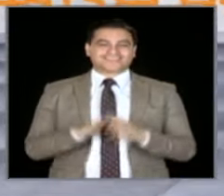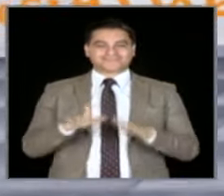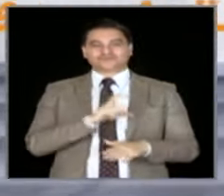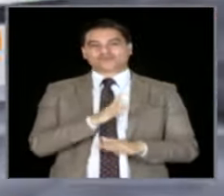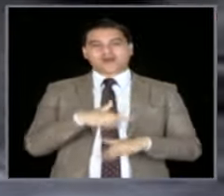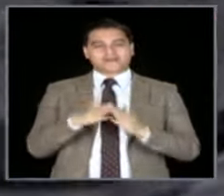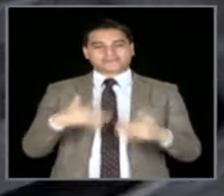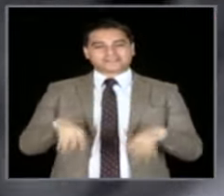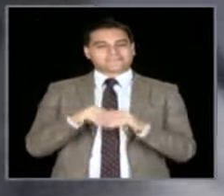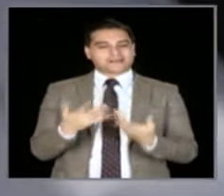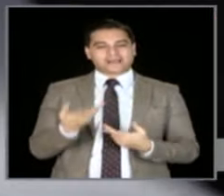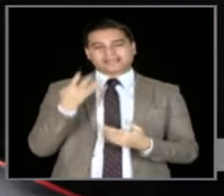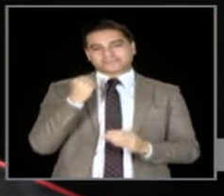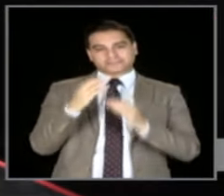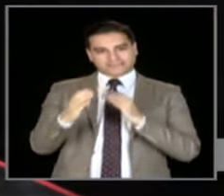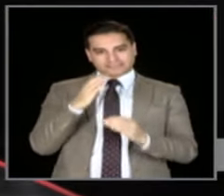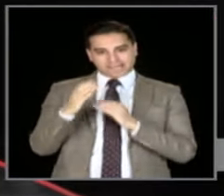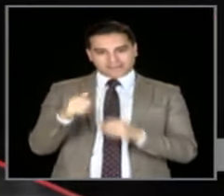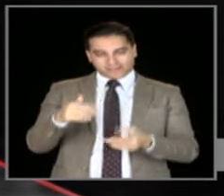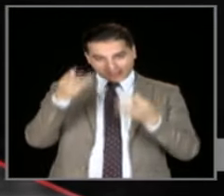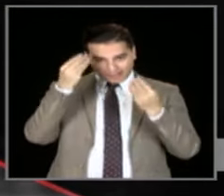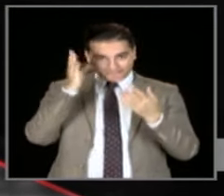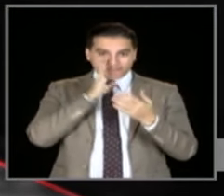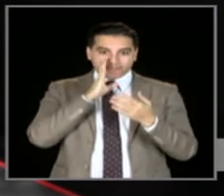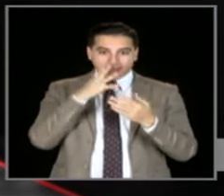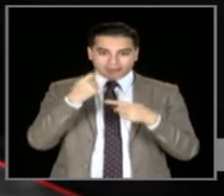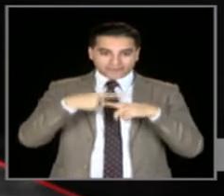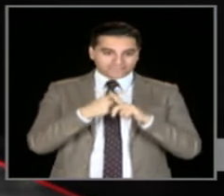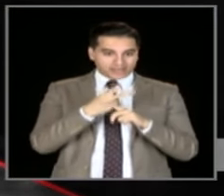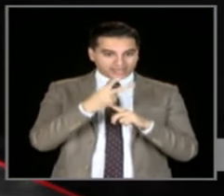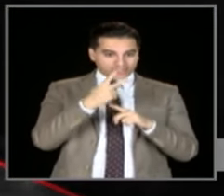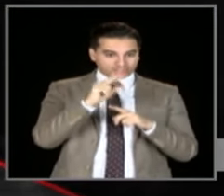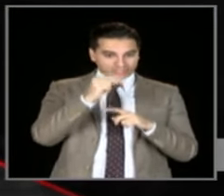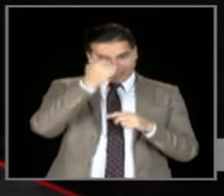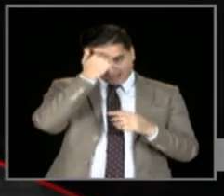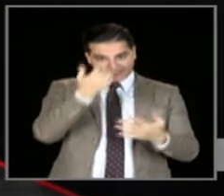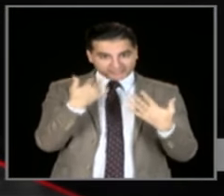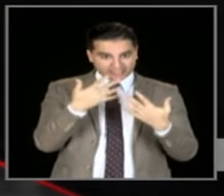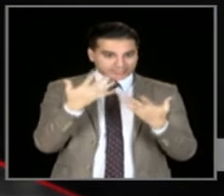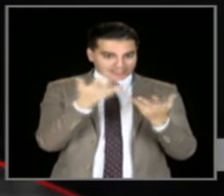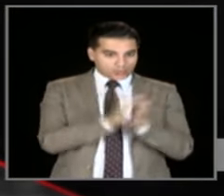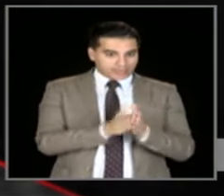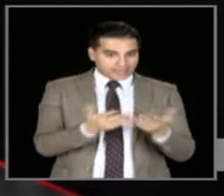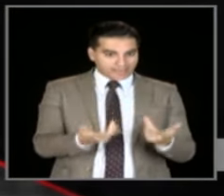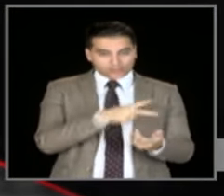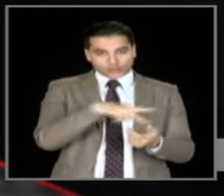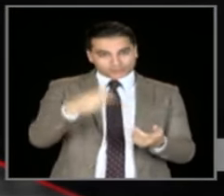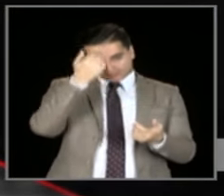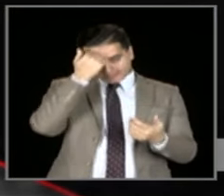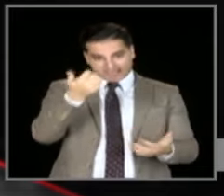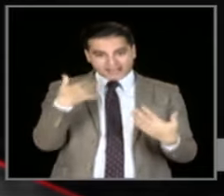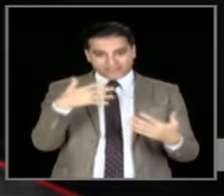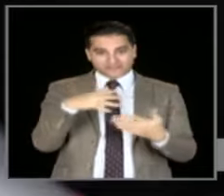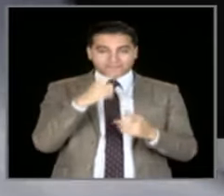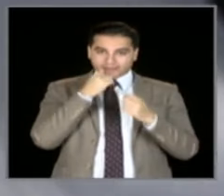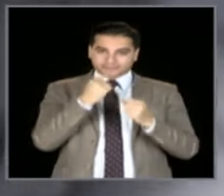يبقى طلاب مصر جمعوا 40 نقطة في فقرة العلم، وكل نقطة ب20,000 جنيه، بما يساوي